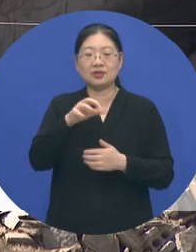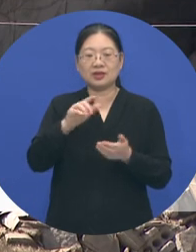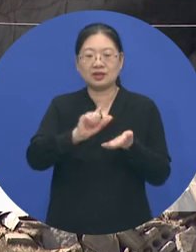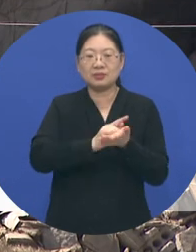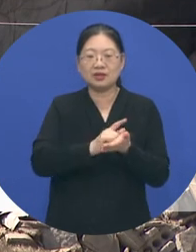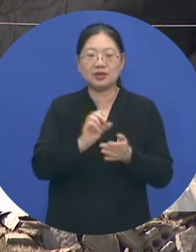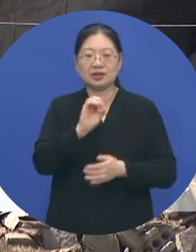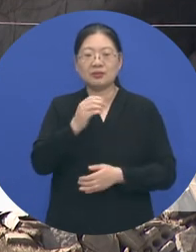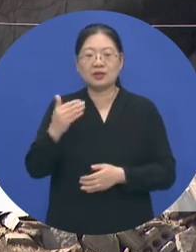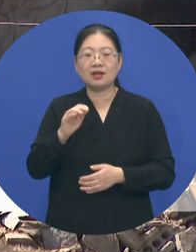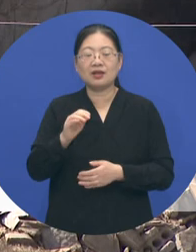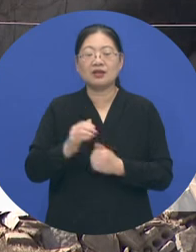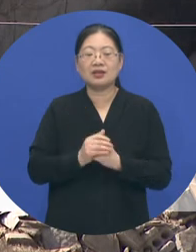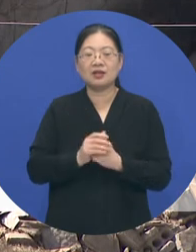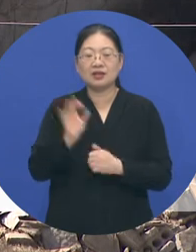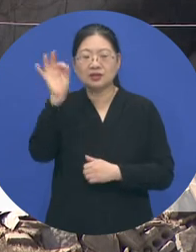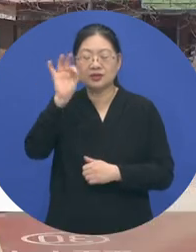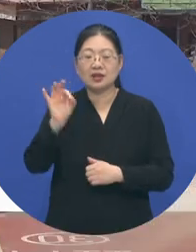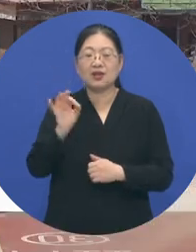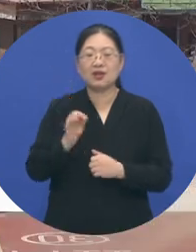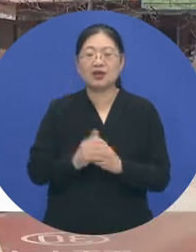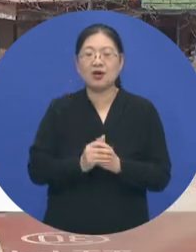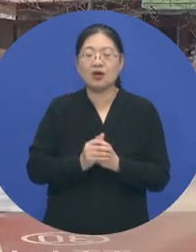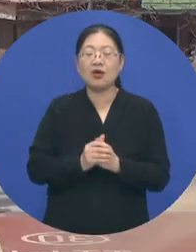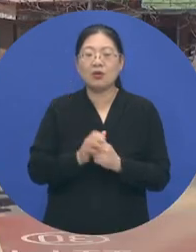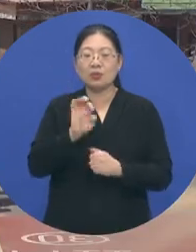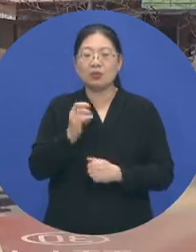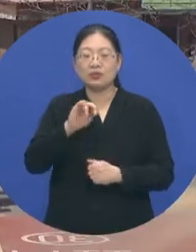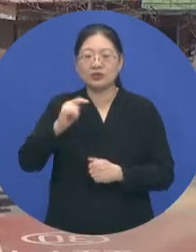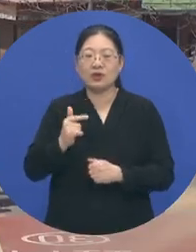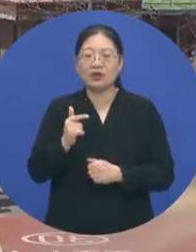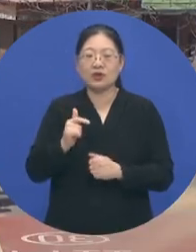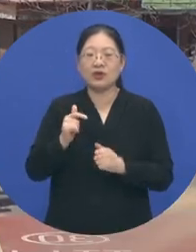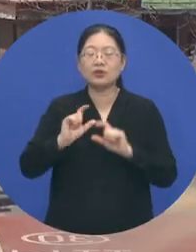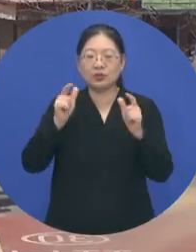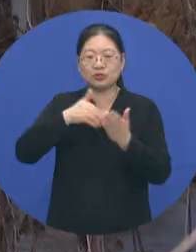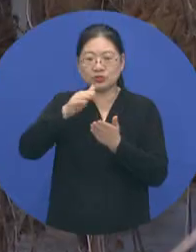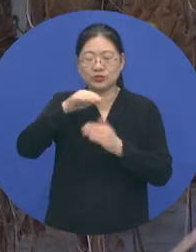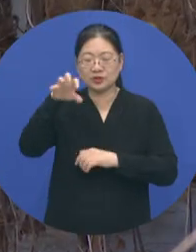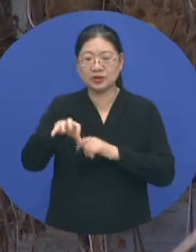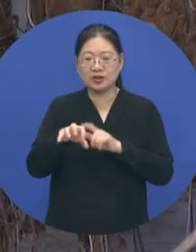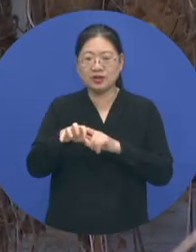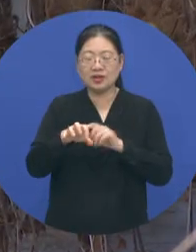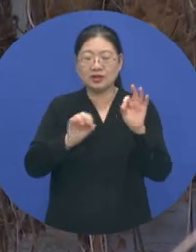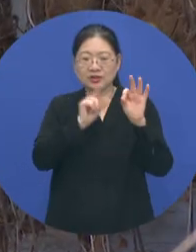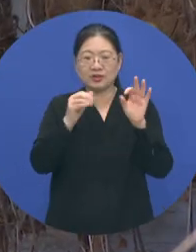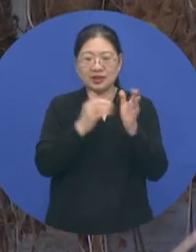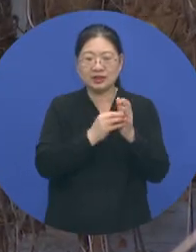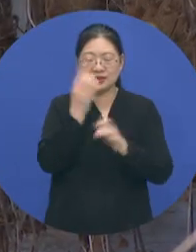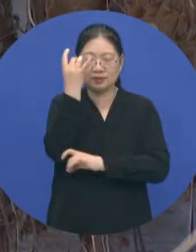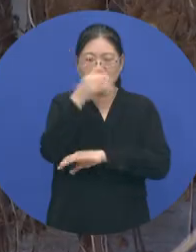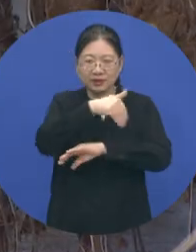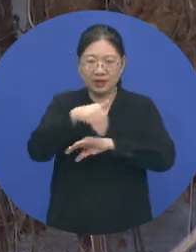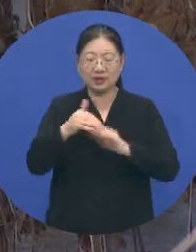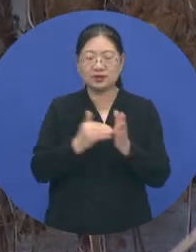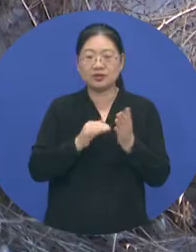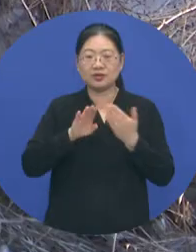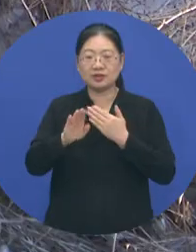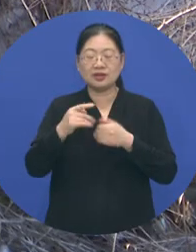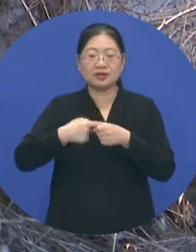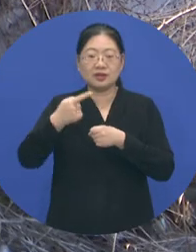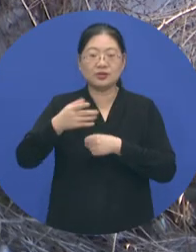6곳, 가평, 양평, 연천, 포천, 여주, 동두천입니다. 도는 10월까지 기본계획 수립을